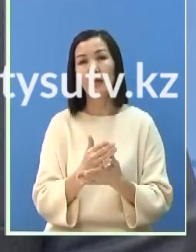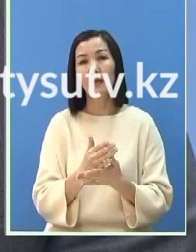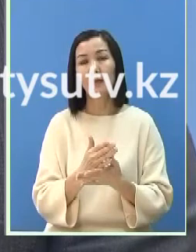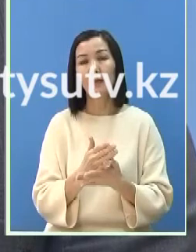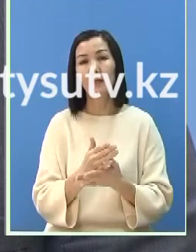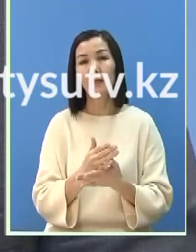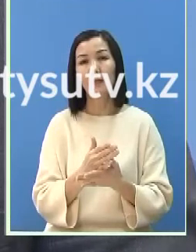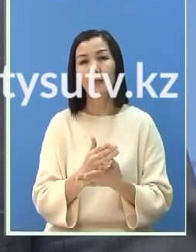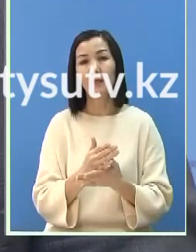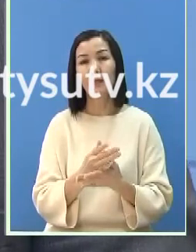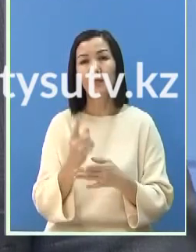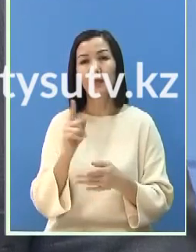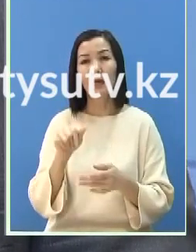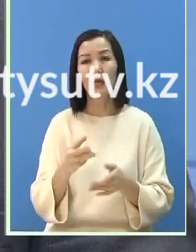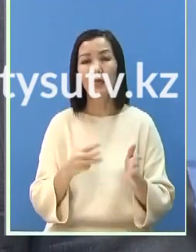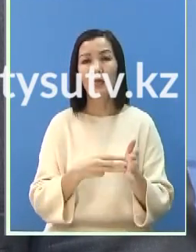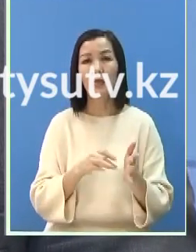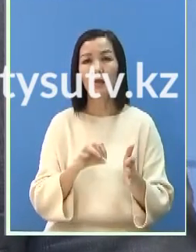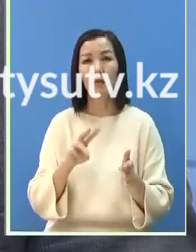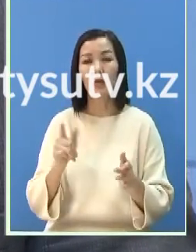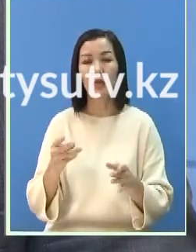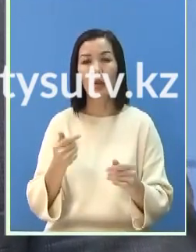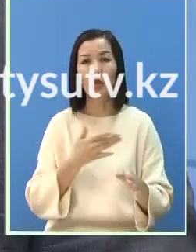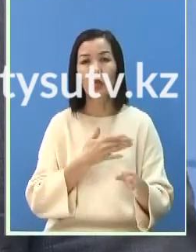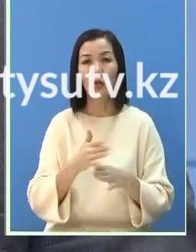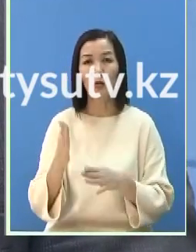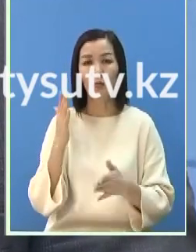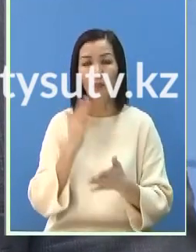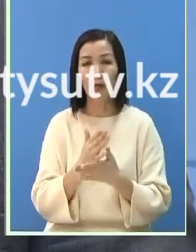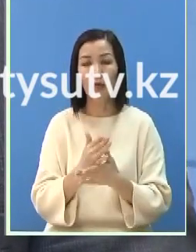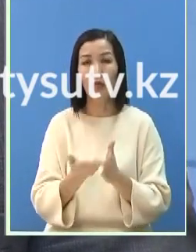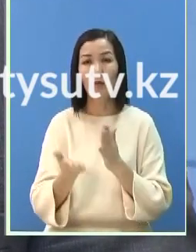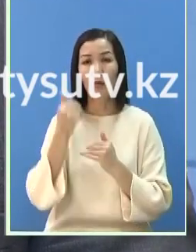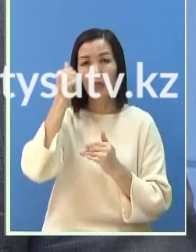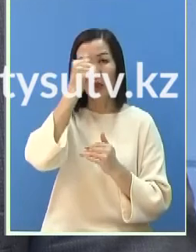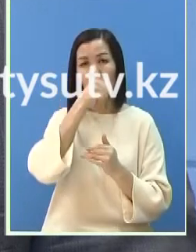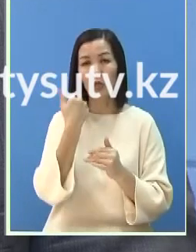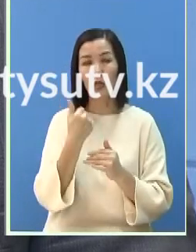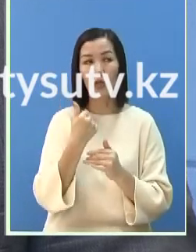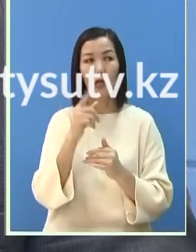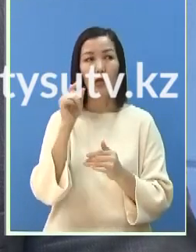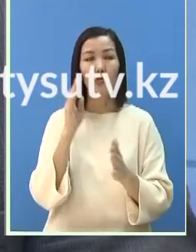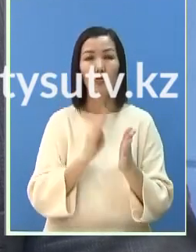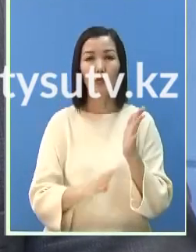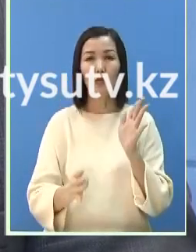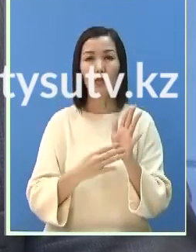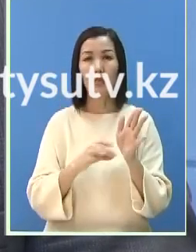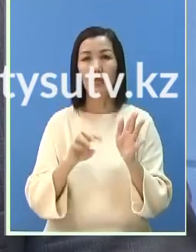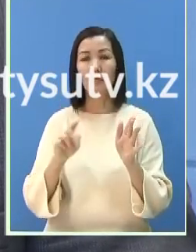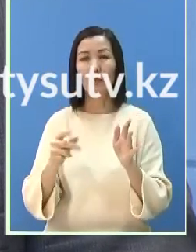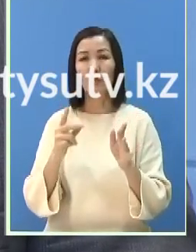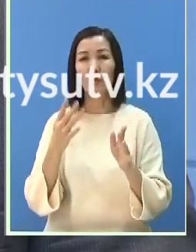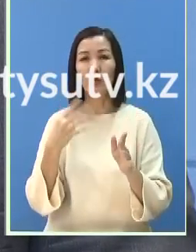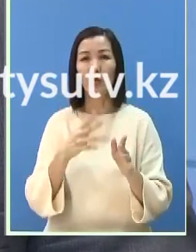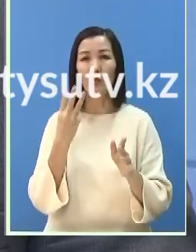таңда 1,8 миллиард қаражат бар. Былтырғы жылы 198 миллионға 53